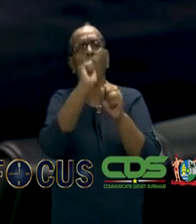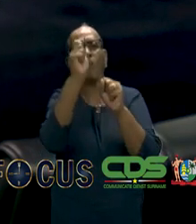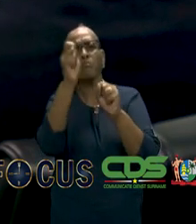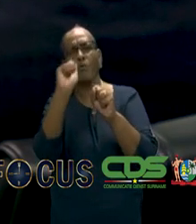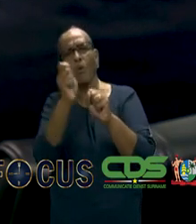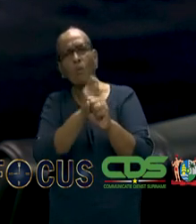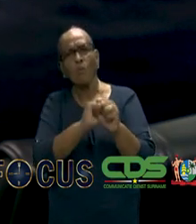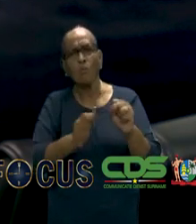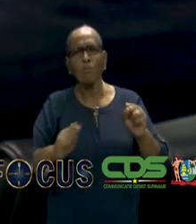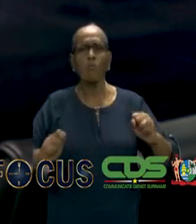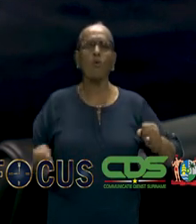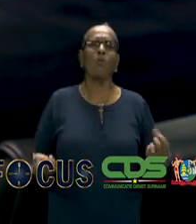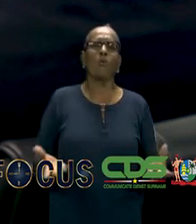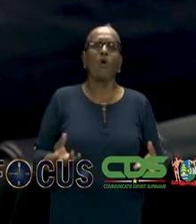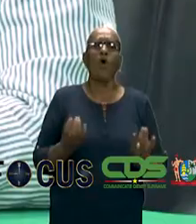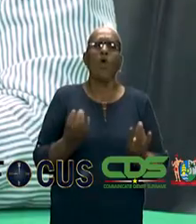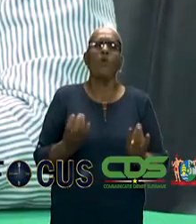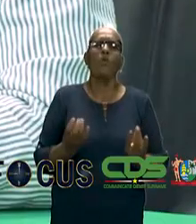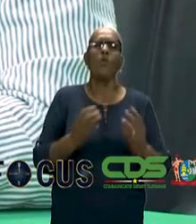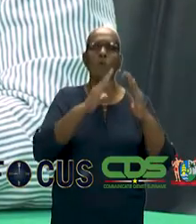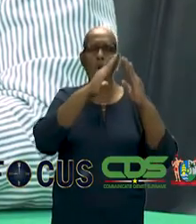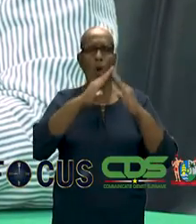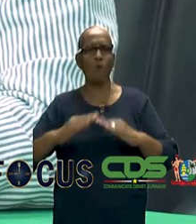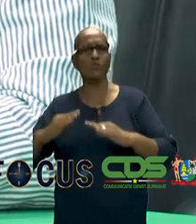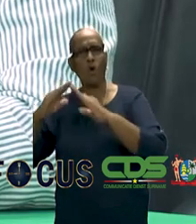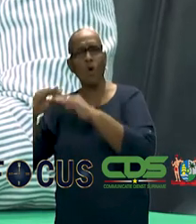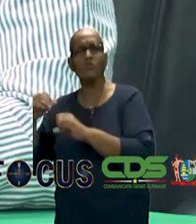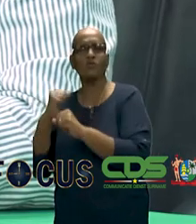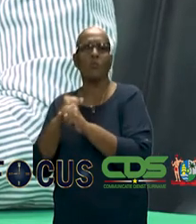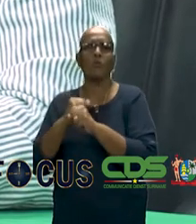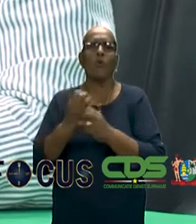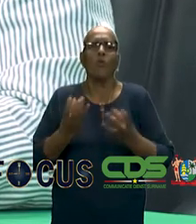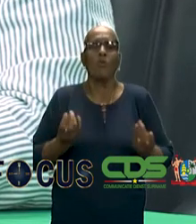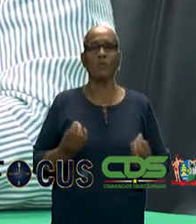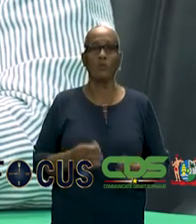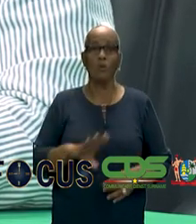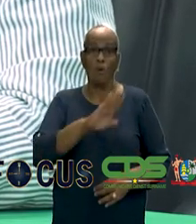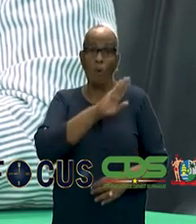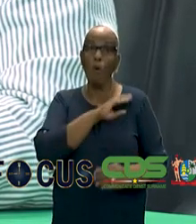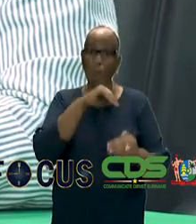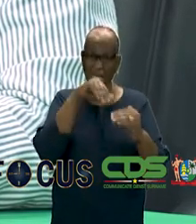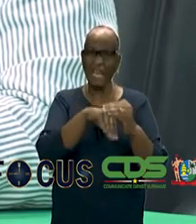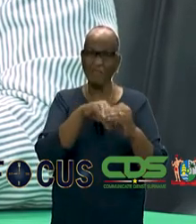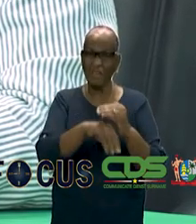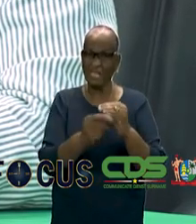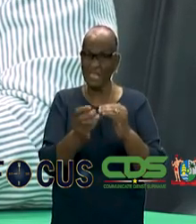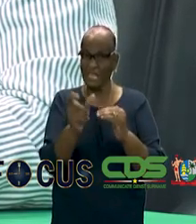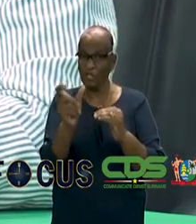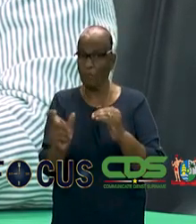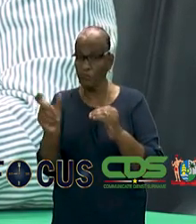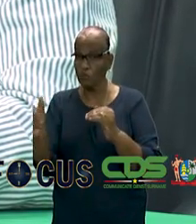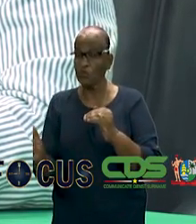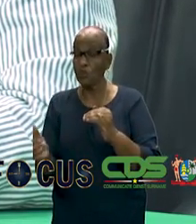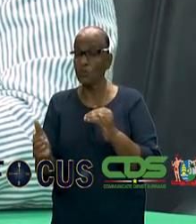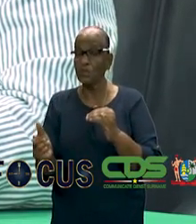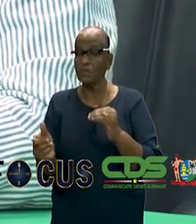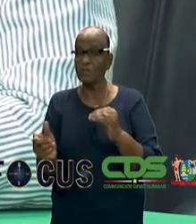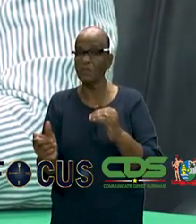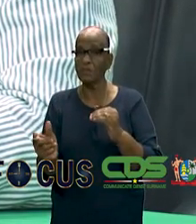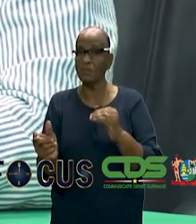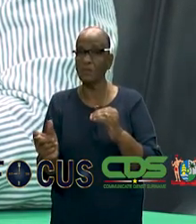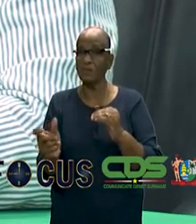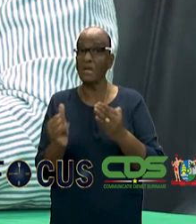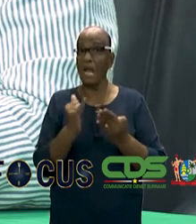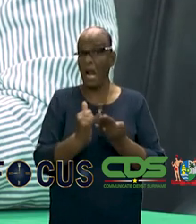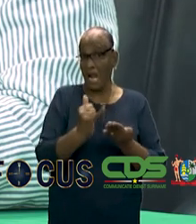ook woningbouwcoöperaties. Ook wat investeerders wilden gesprekken hebben, dat is ook geweest. En het